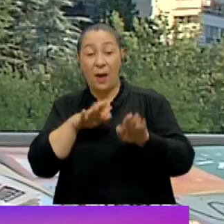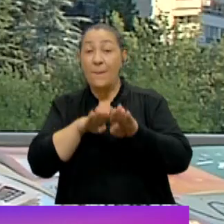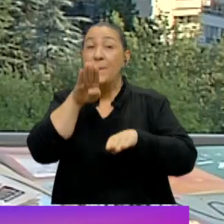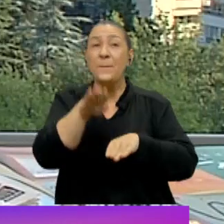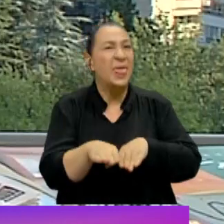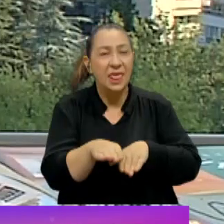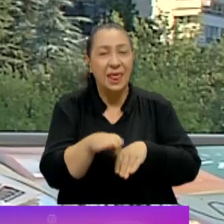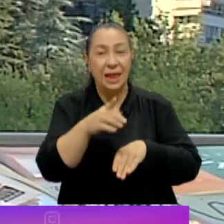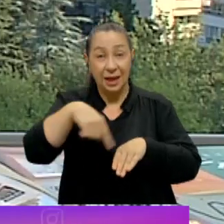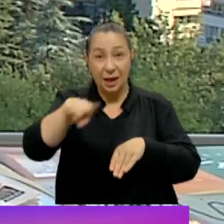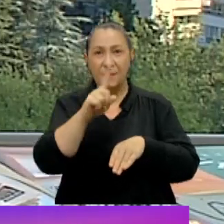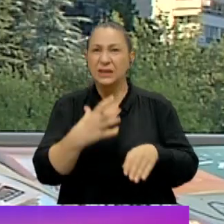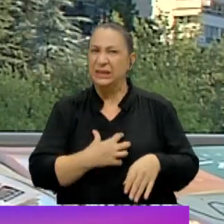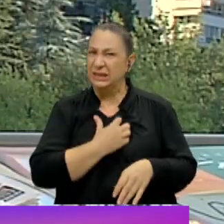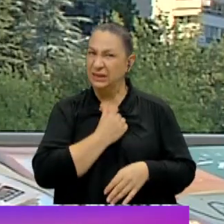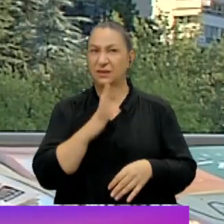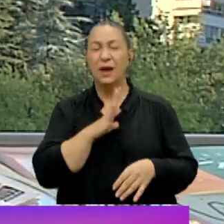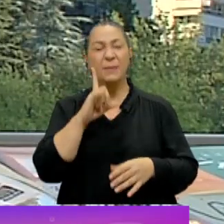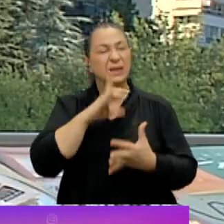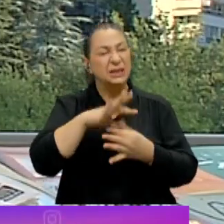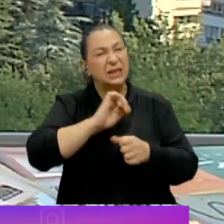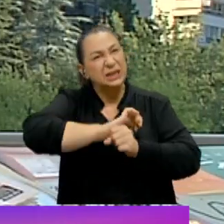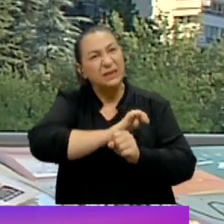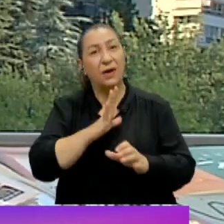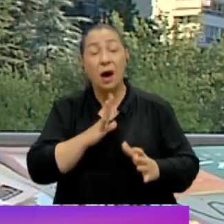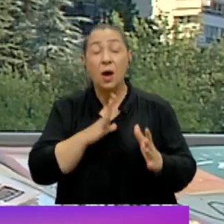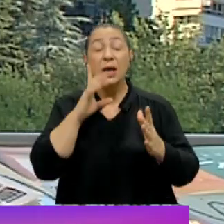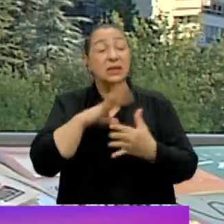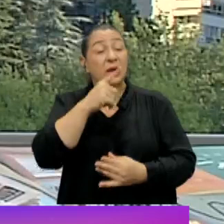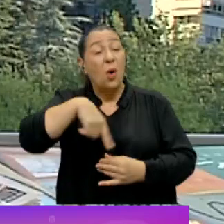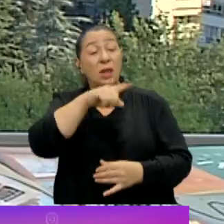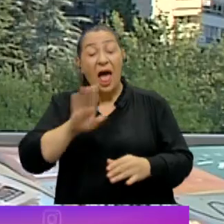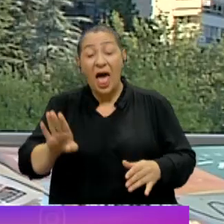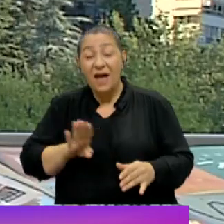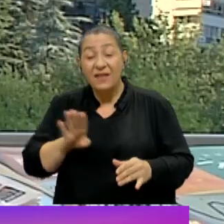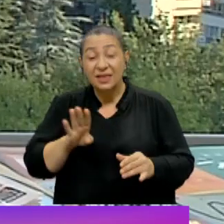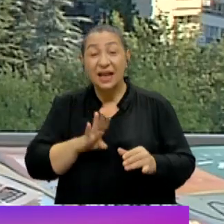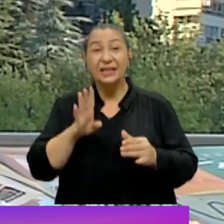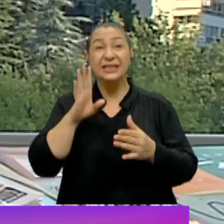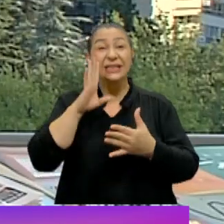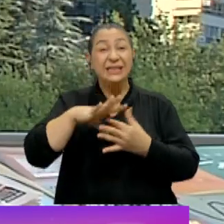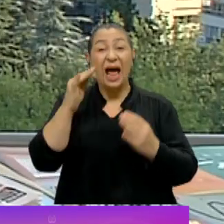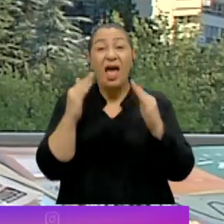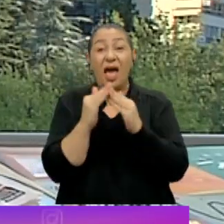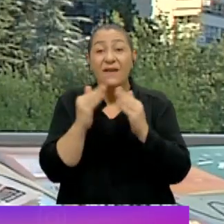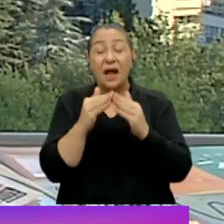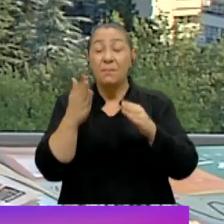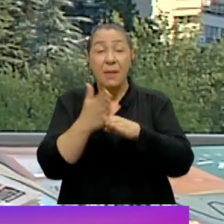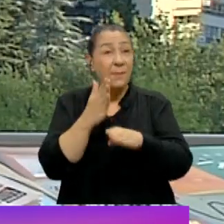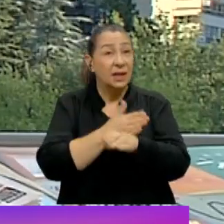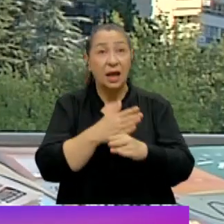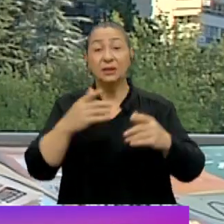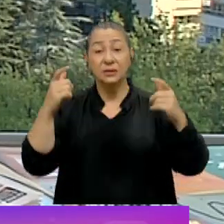bastığı her yerde bir acı yaşanıyor. Bir insanlık dramı yaşanıyor. İnsanlar orada evlatlarından, insanlar evlerinden,